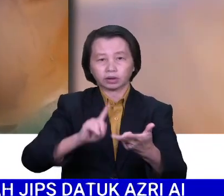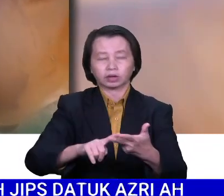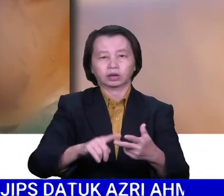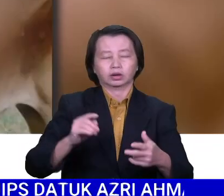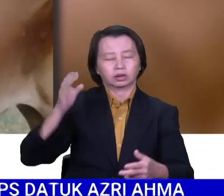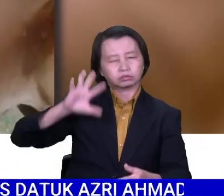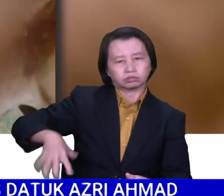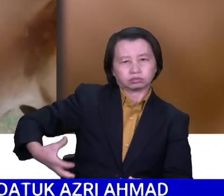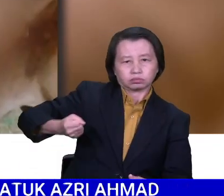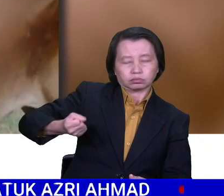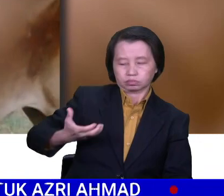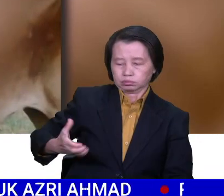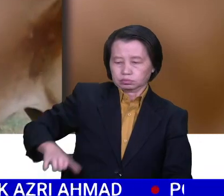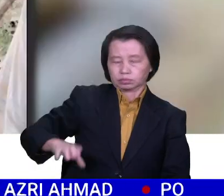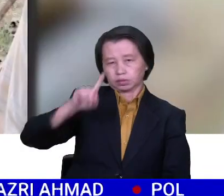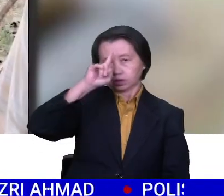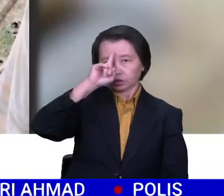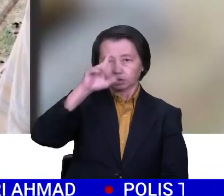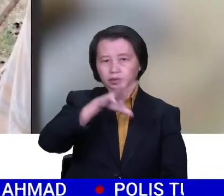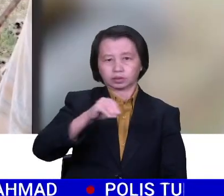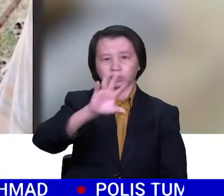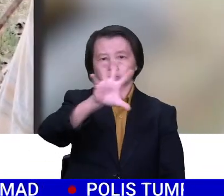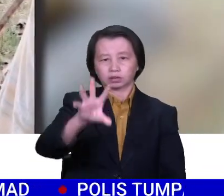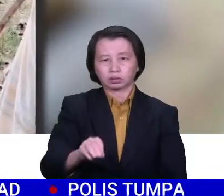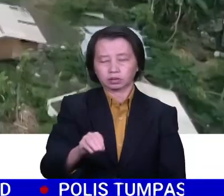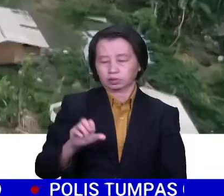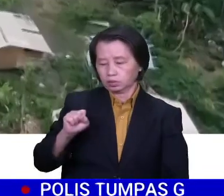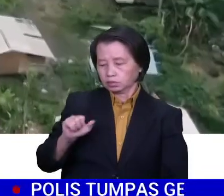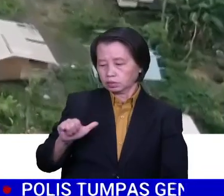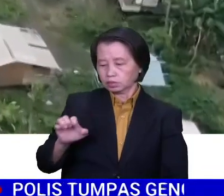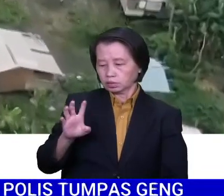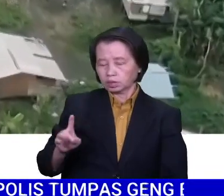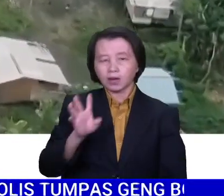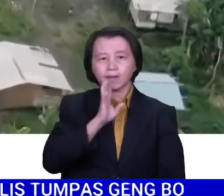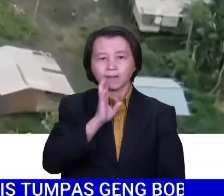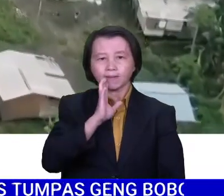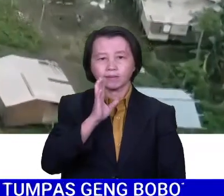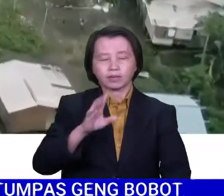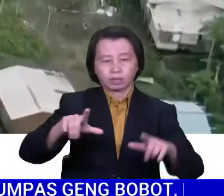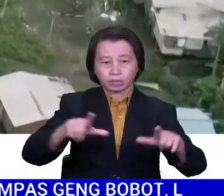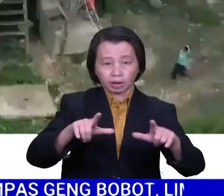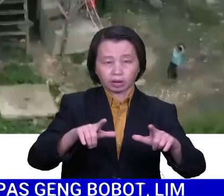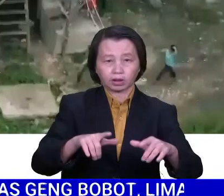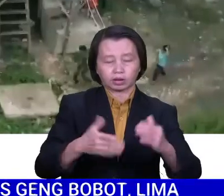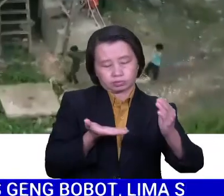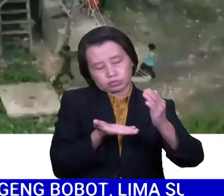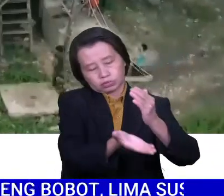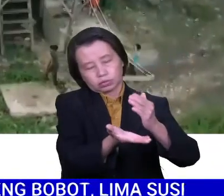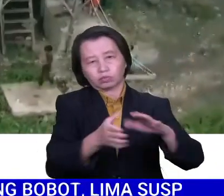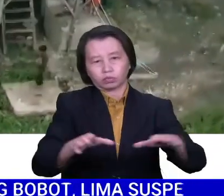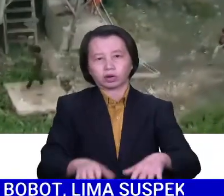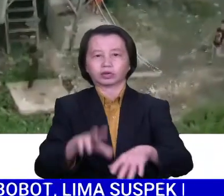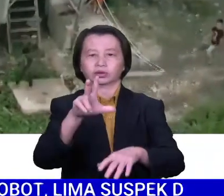kemboja Bangladesh India dan Afrika Syed Nor hisam berkata pelaksanaan korban akan dikendalikan oleh